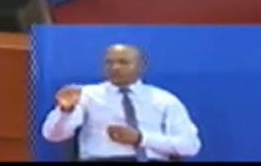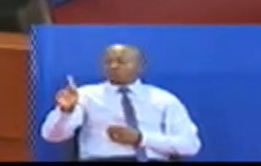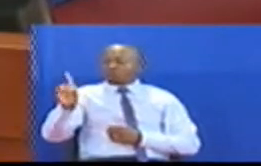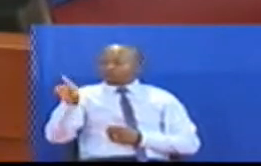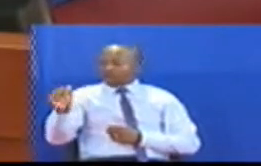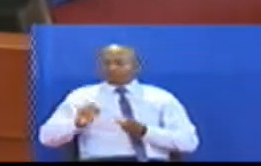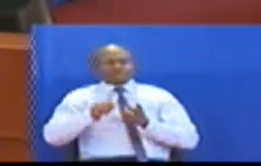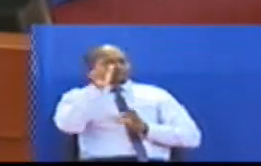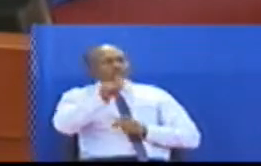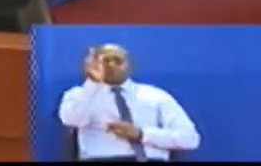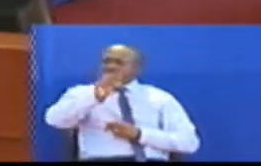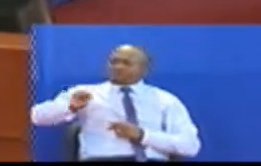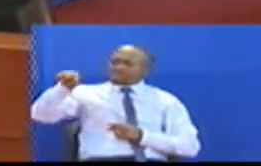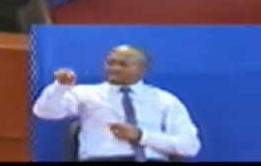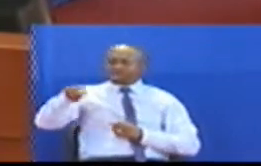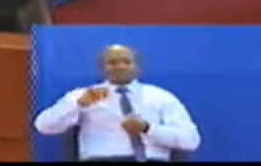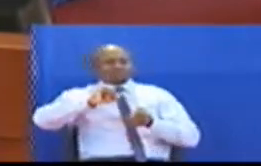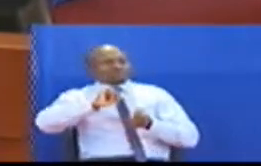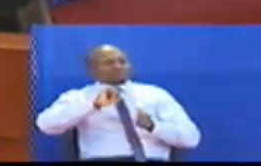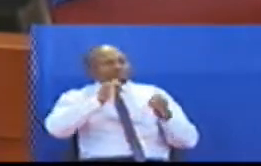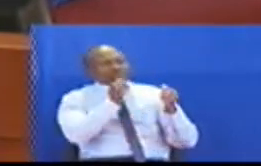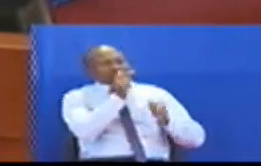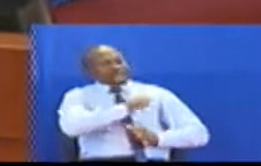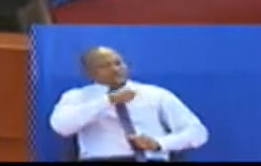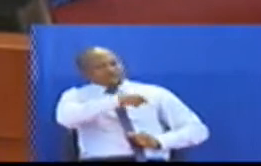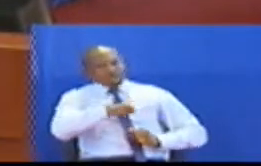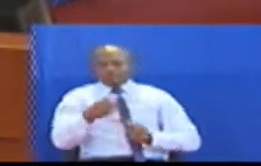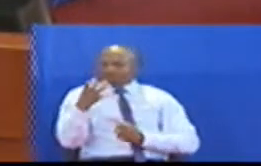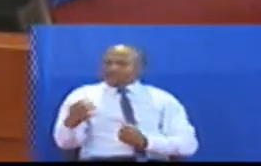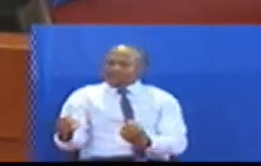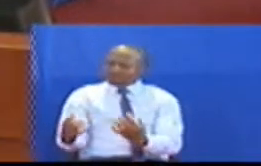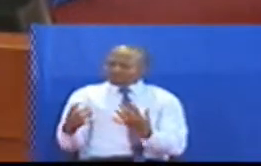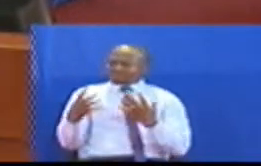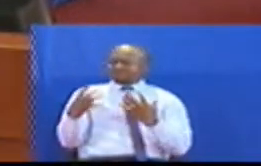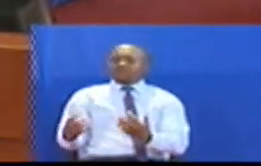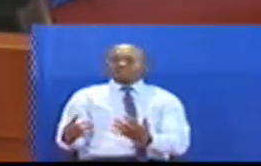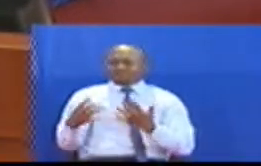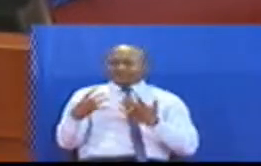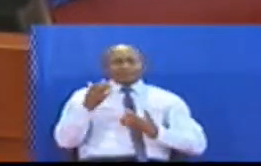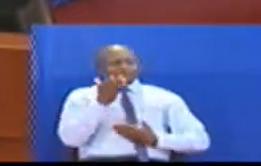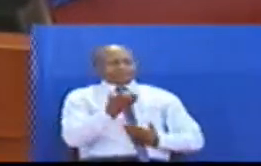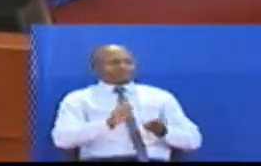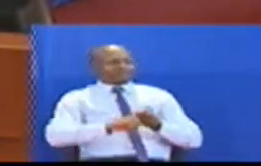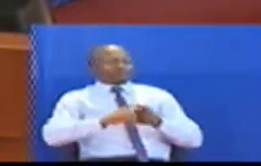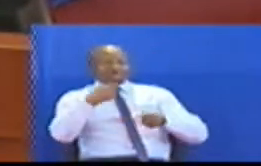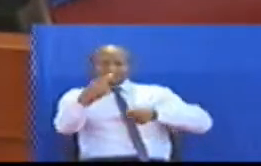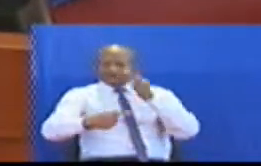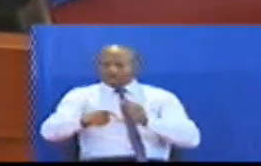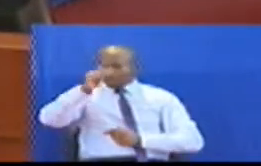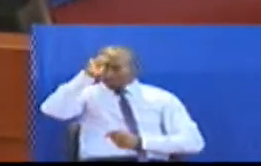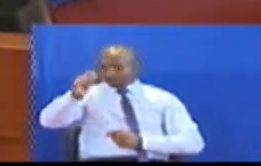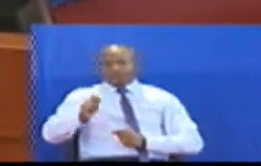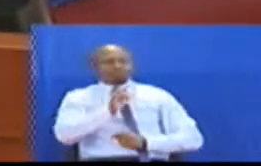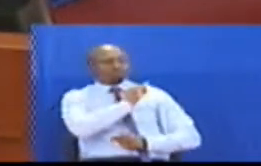mde mtindo wa kujifukiza mkaa. Mheshimiwa Kakunda tafadhali, atafuatia na Mheshimiwa Mchungaji